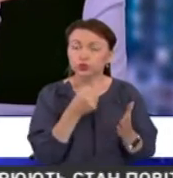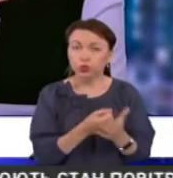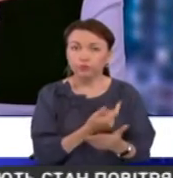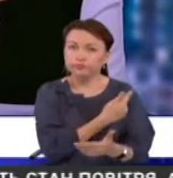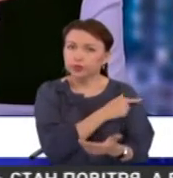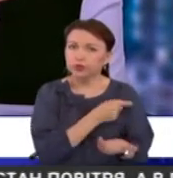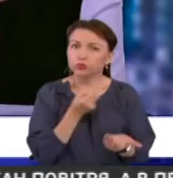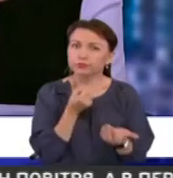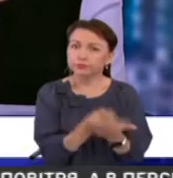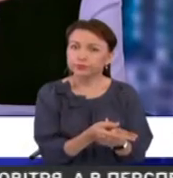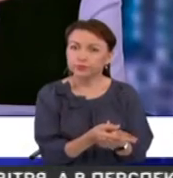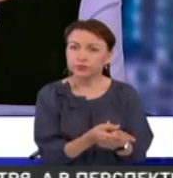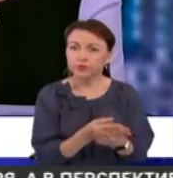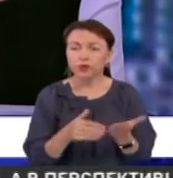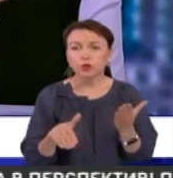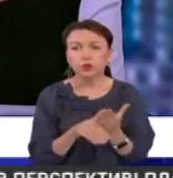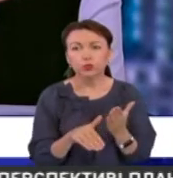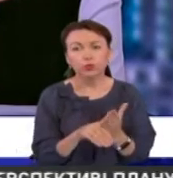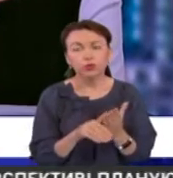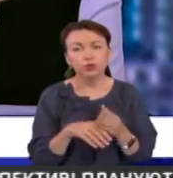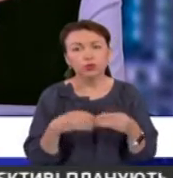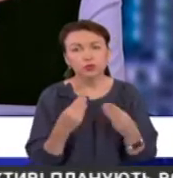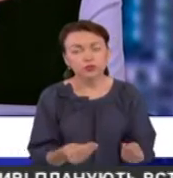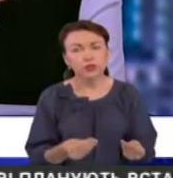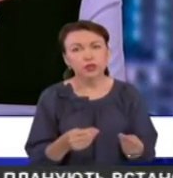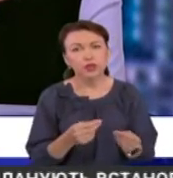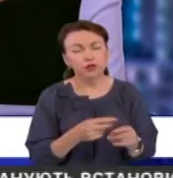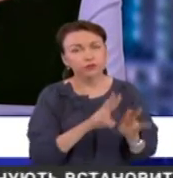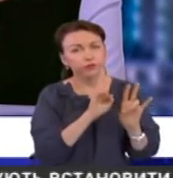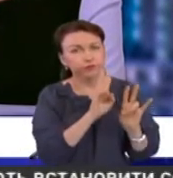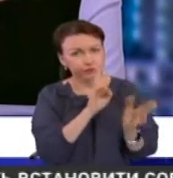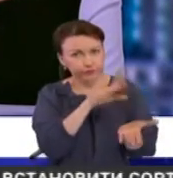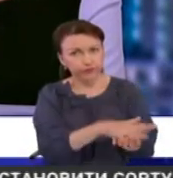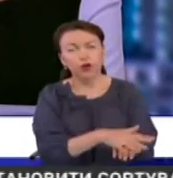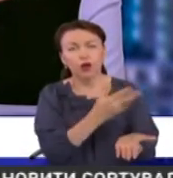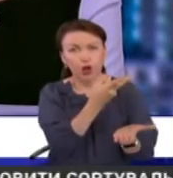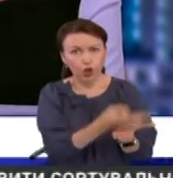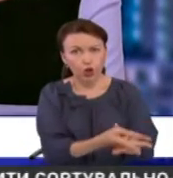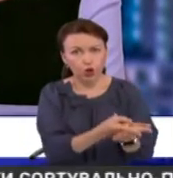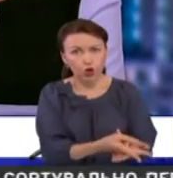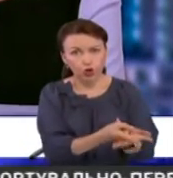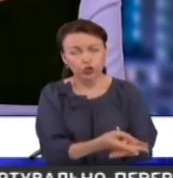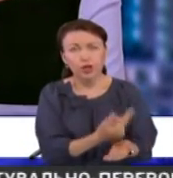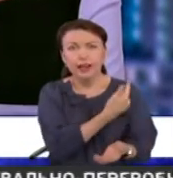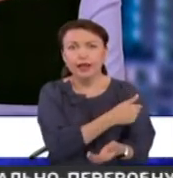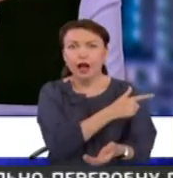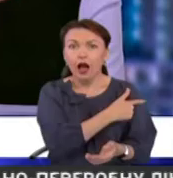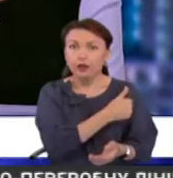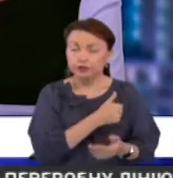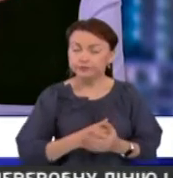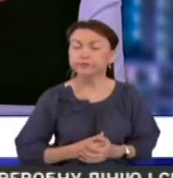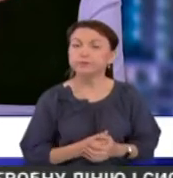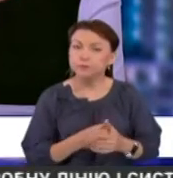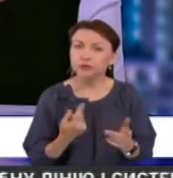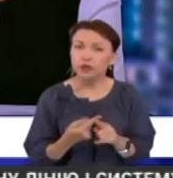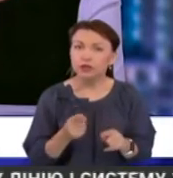коли допомога надається в стаціонарних умовах, а не на дому, а в стаціонарних умовах, в умовах лікарні. То ми вже